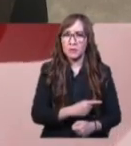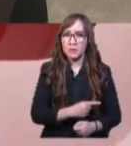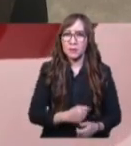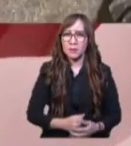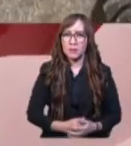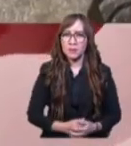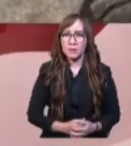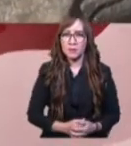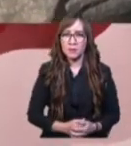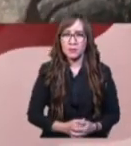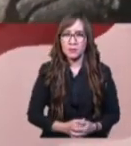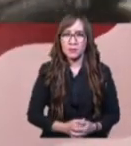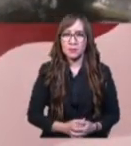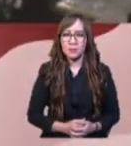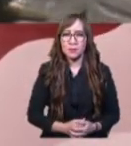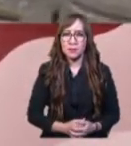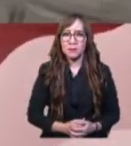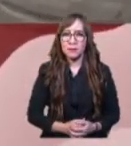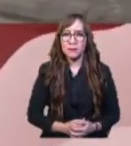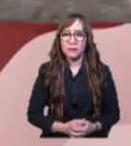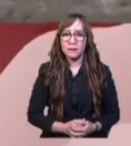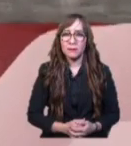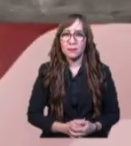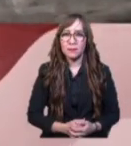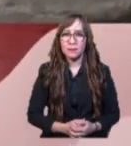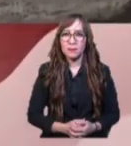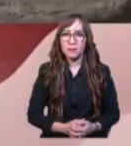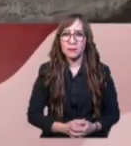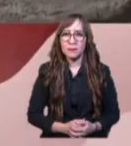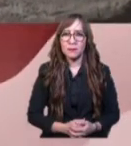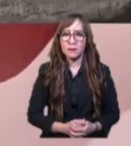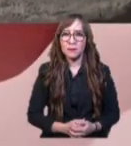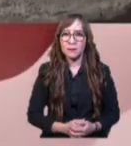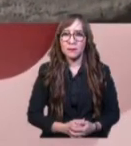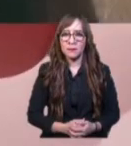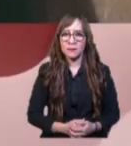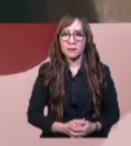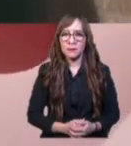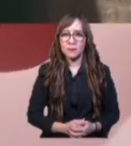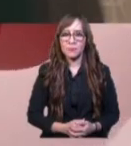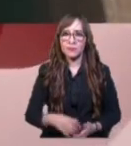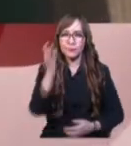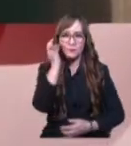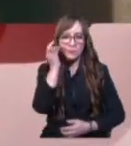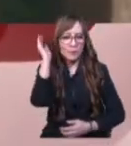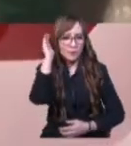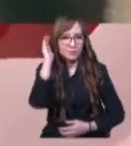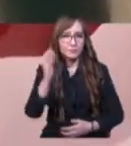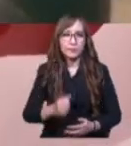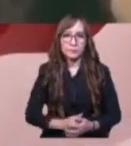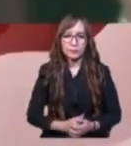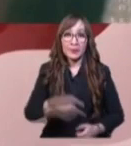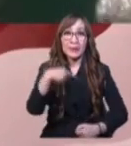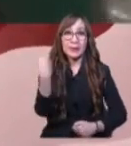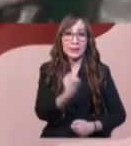baru yang menengah kita dorong ke marketplace nasional sampai dengan regional dan global. Jadi betul-betul